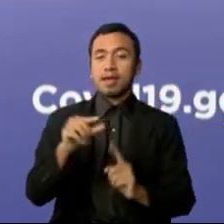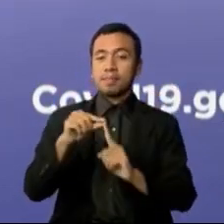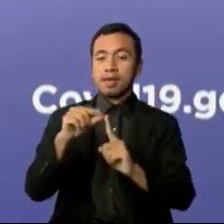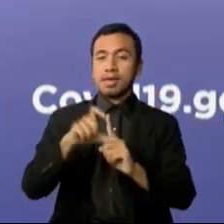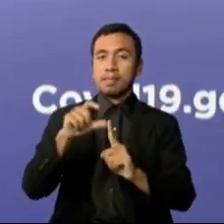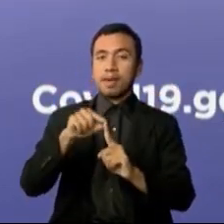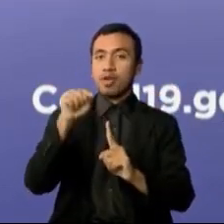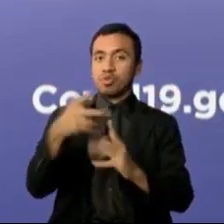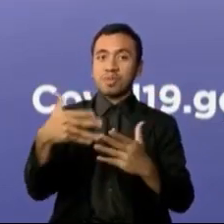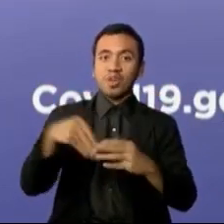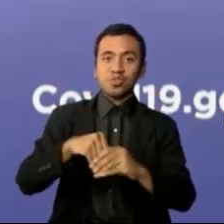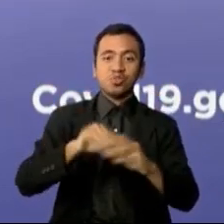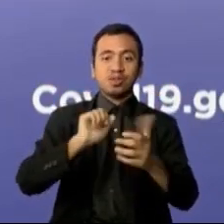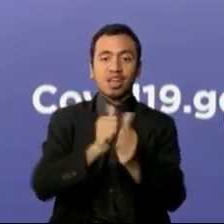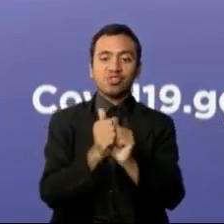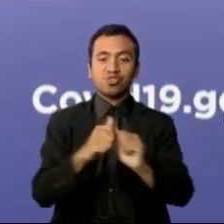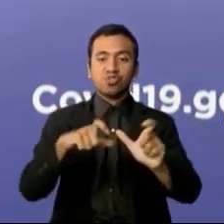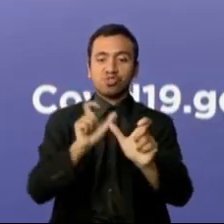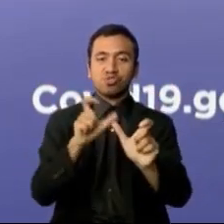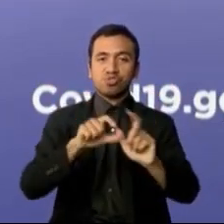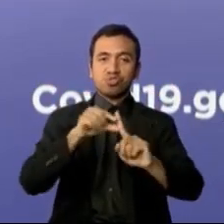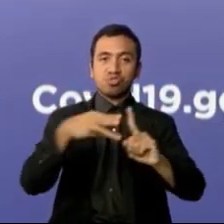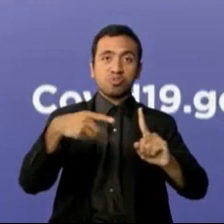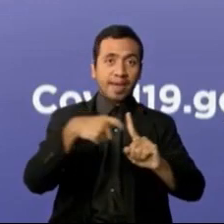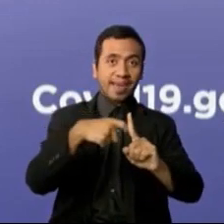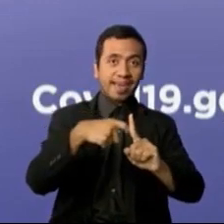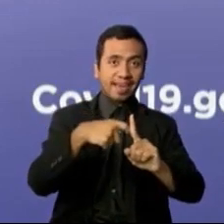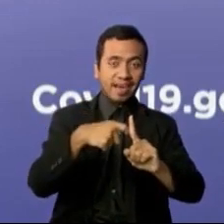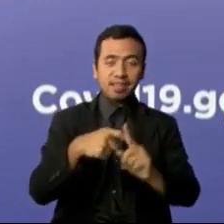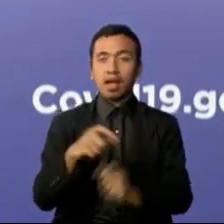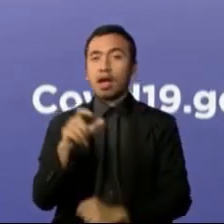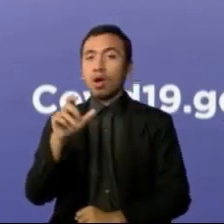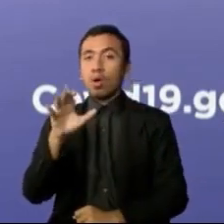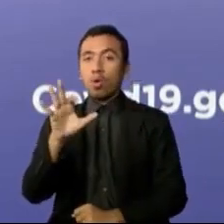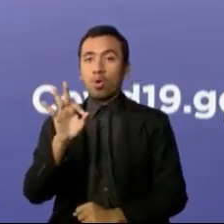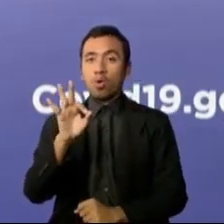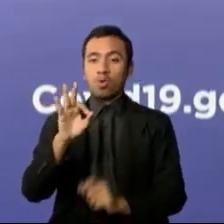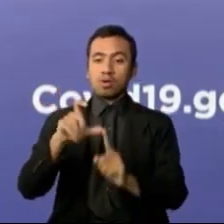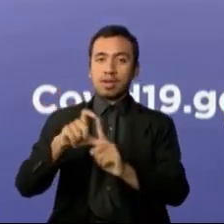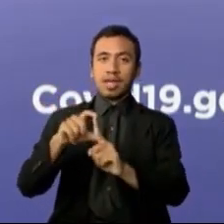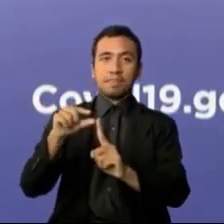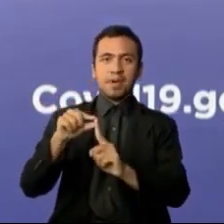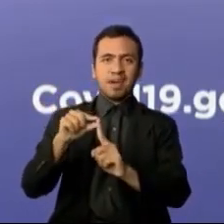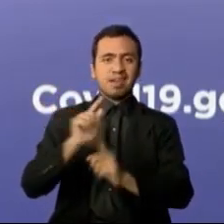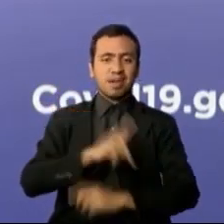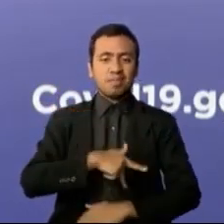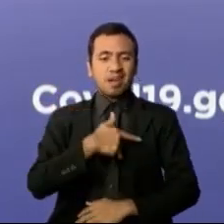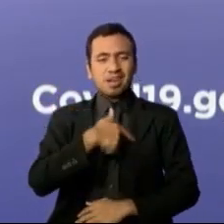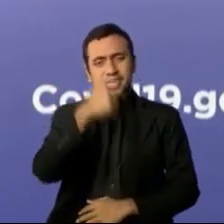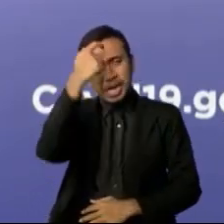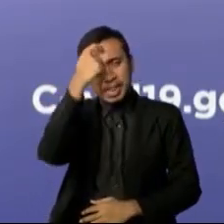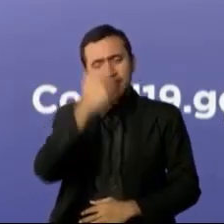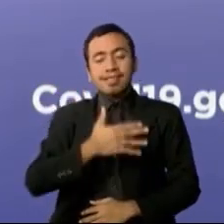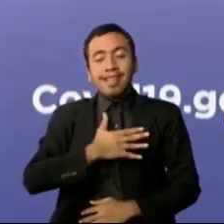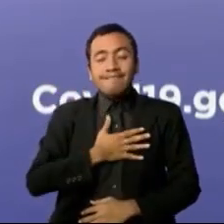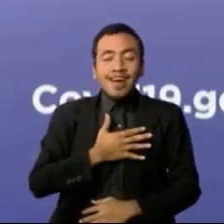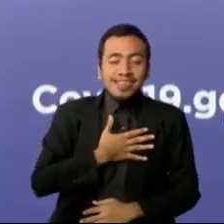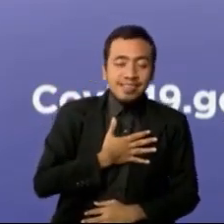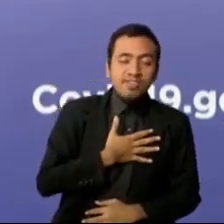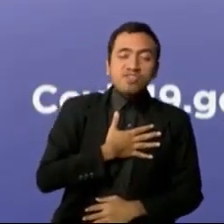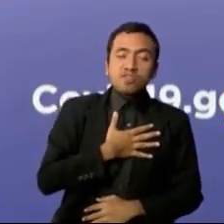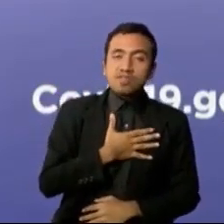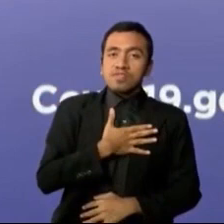kasus aspek bahkan kasus wbp Dimana ada keluhan ISPA dan pernah